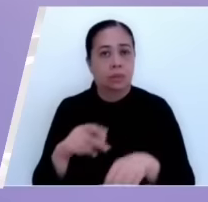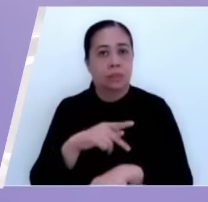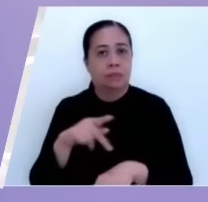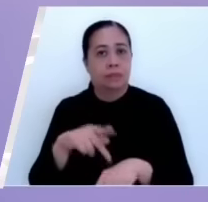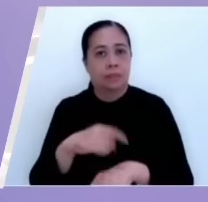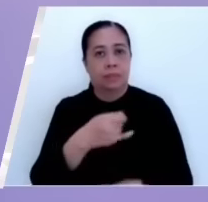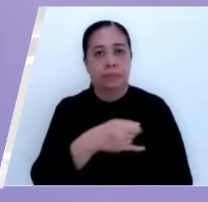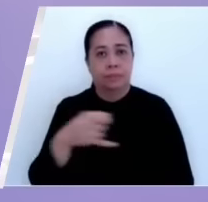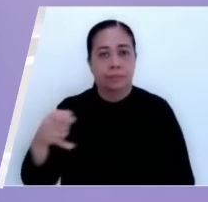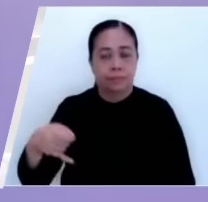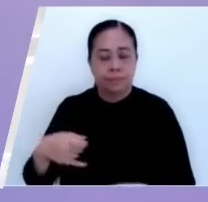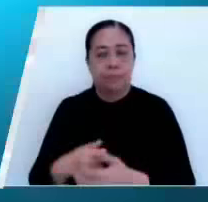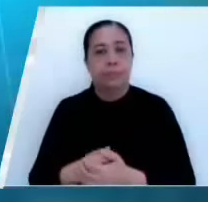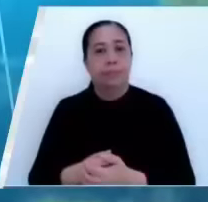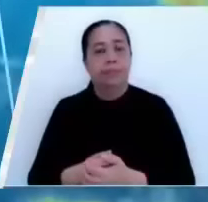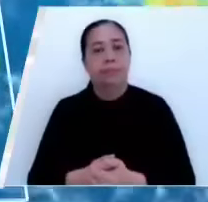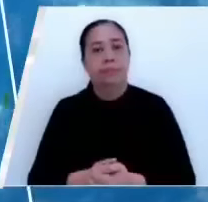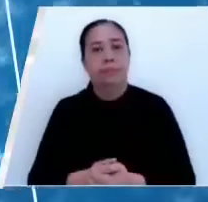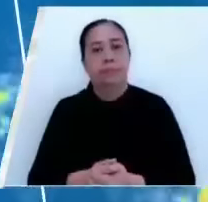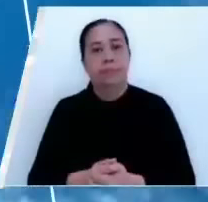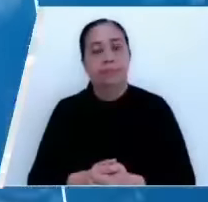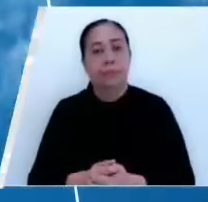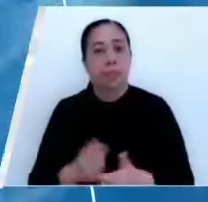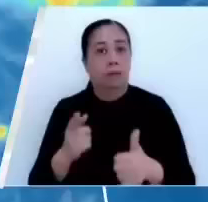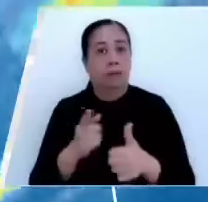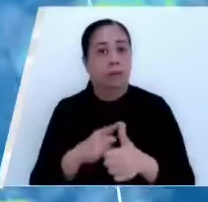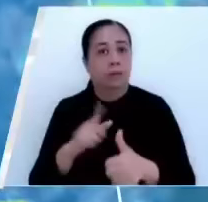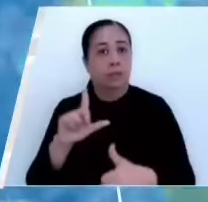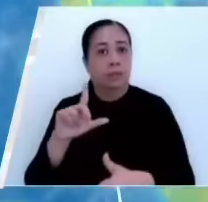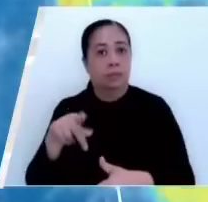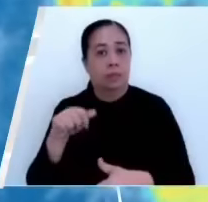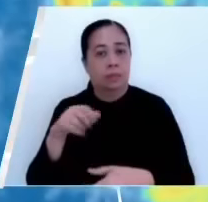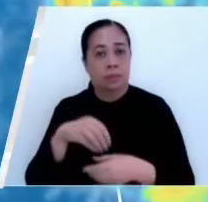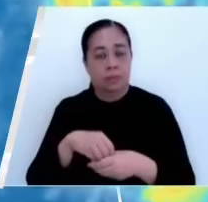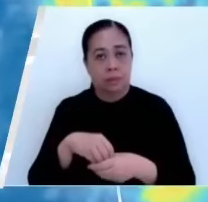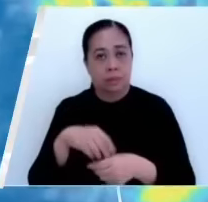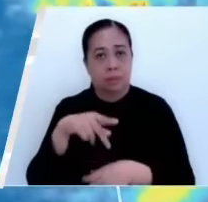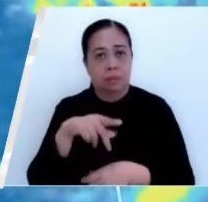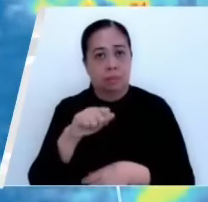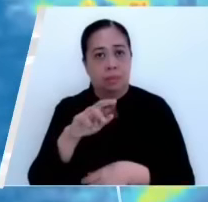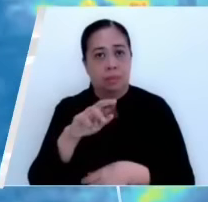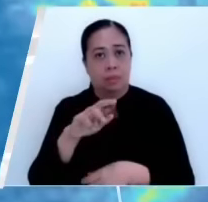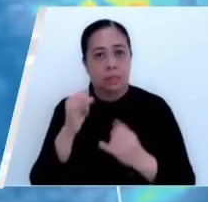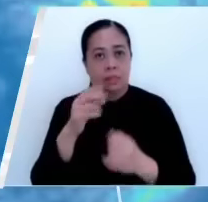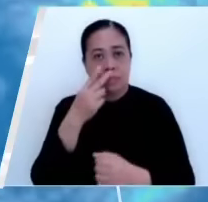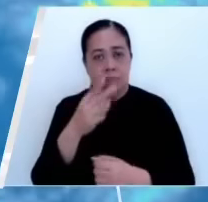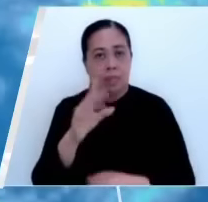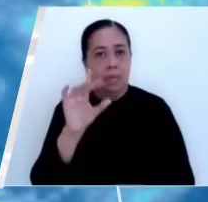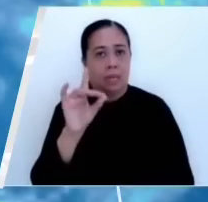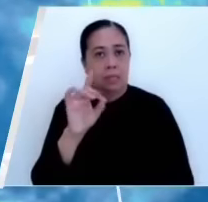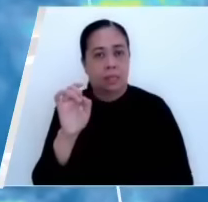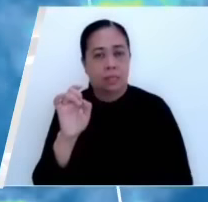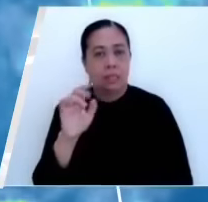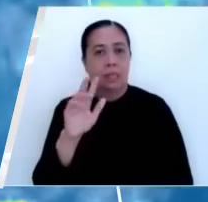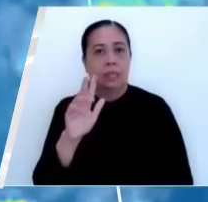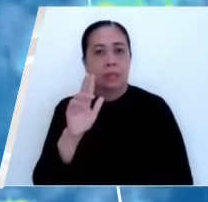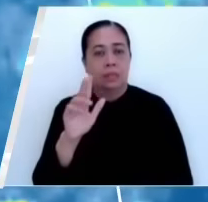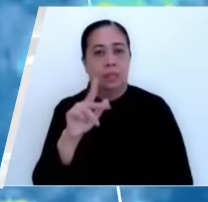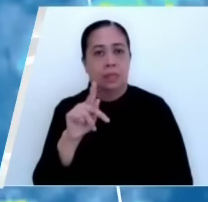of Responsibility o PAR. Ang unang LPA na nasa loob ng PAR, huling nakita sa layong 830